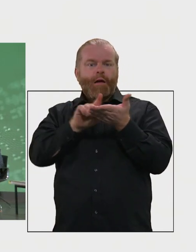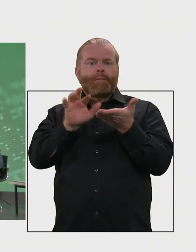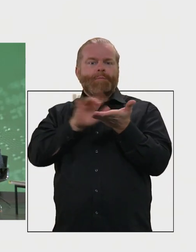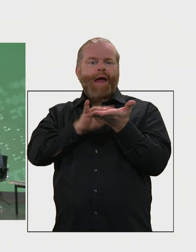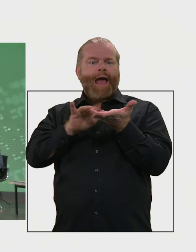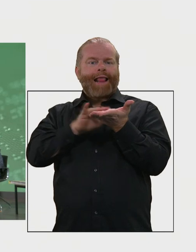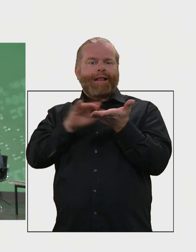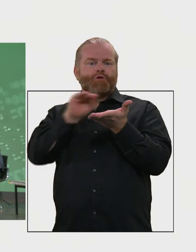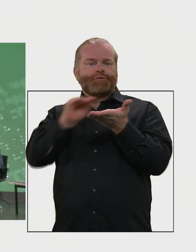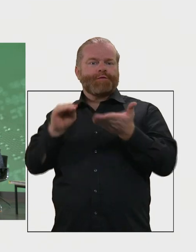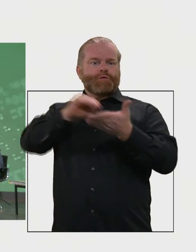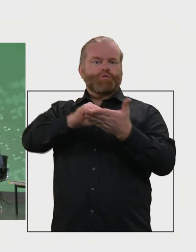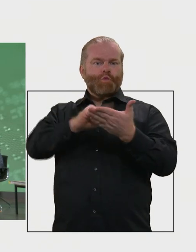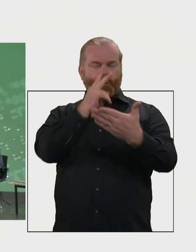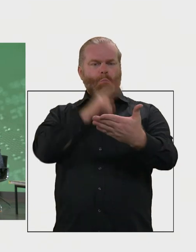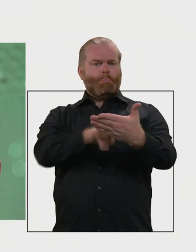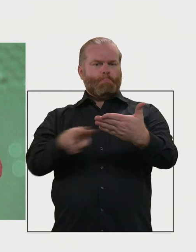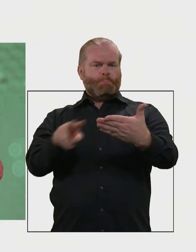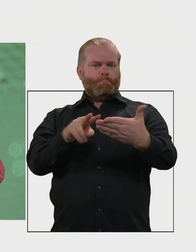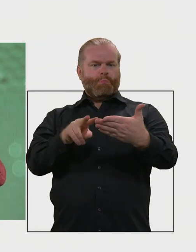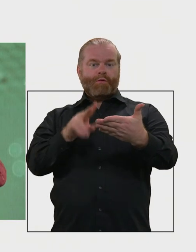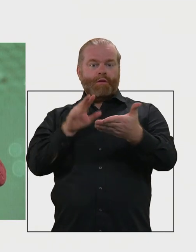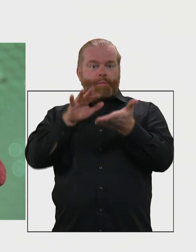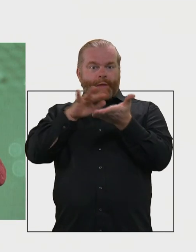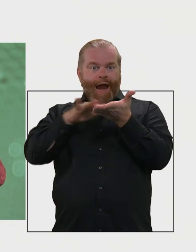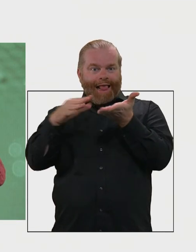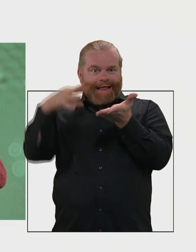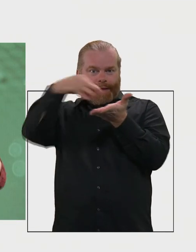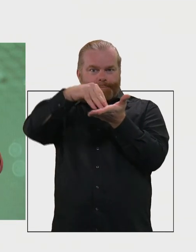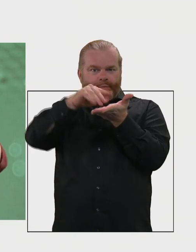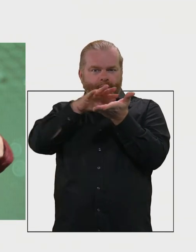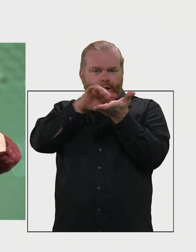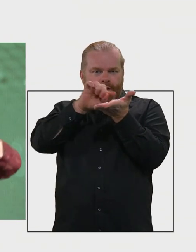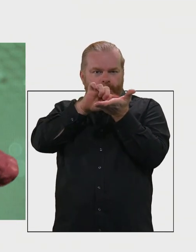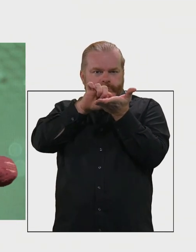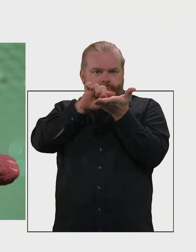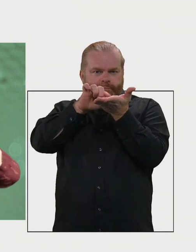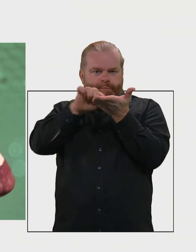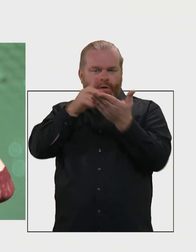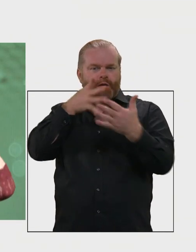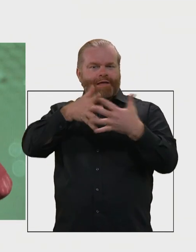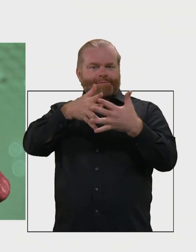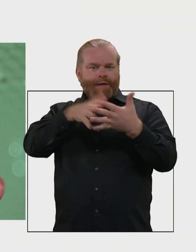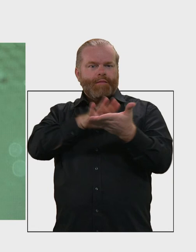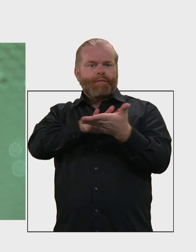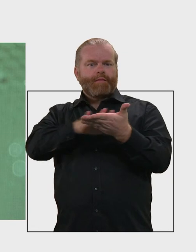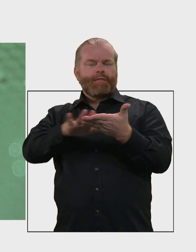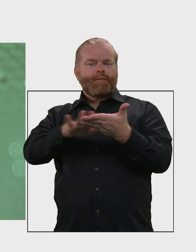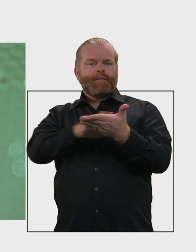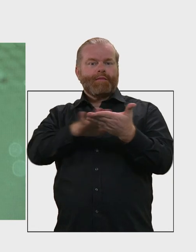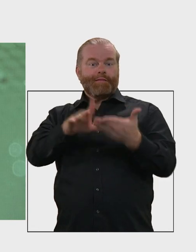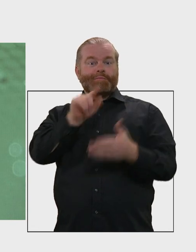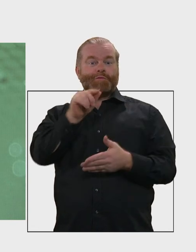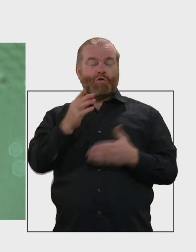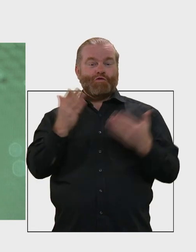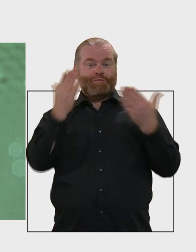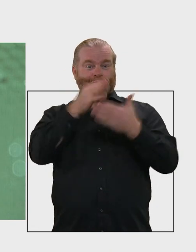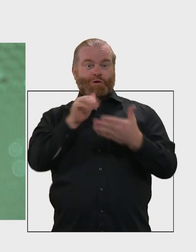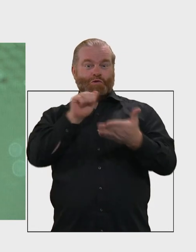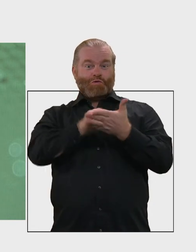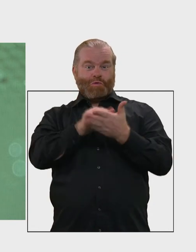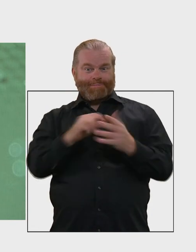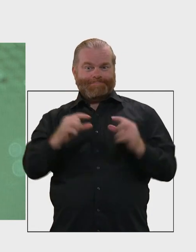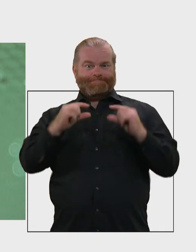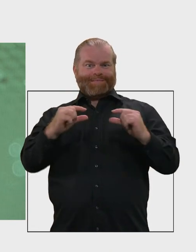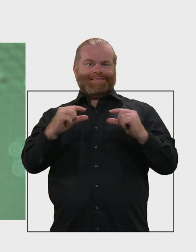hatte, der Schwarzdruck, der ist natürlich schon mal doppelt bis dreifach so groß wie der normale Buchdruck in Anführungsstrichen. Die